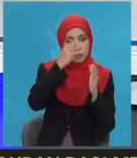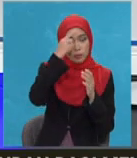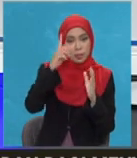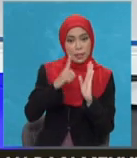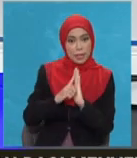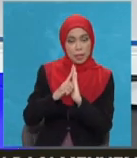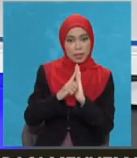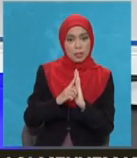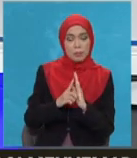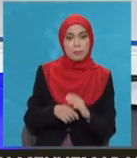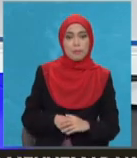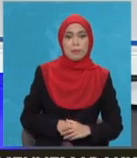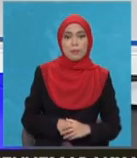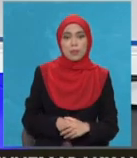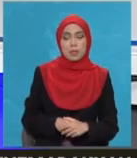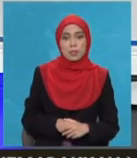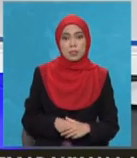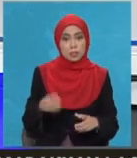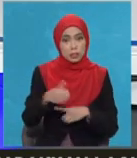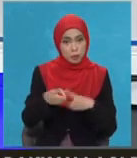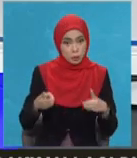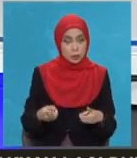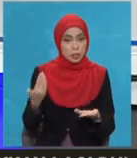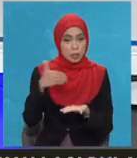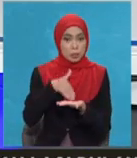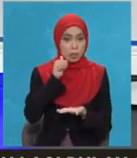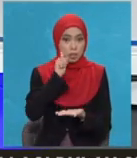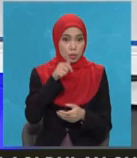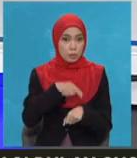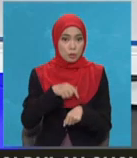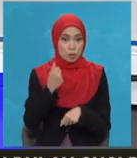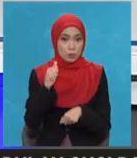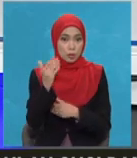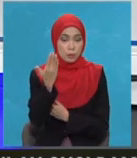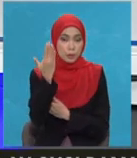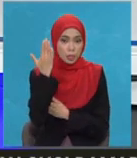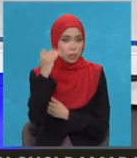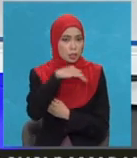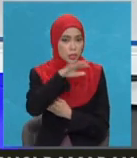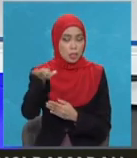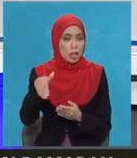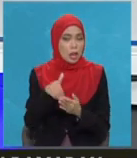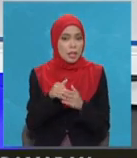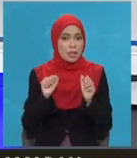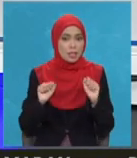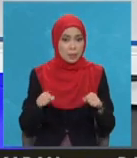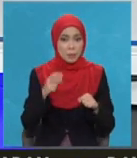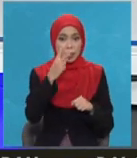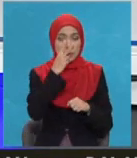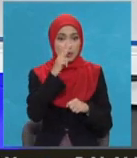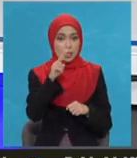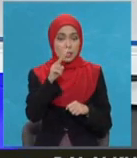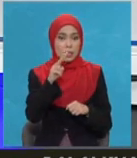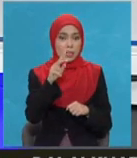meneguhkan sidangnya petang tadi dan akan disambung esok pukul 10 pagi orang ramai boleh mengikuti program persidangan harian melalui